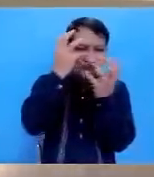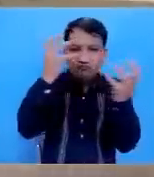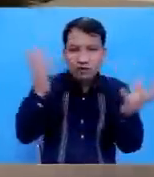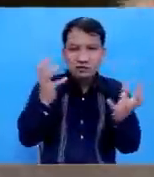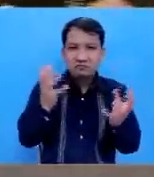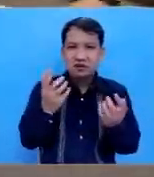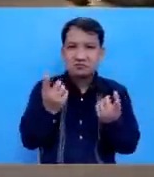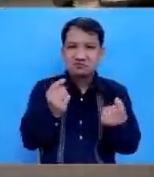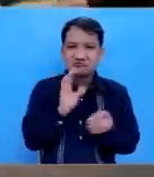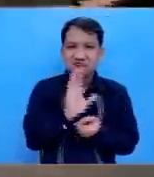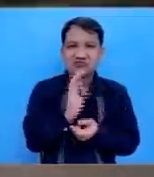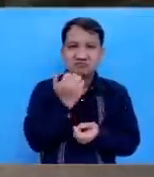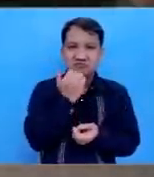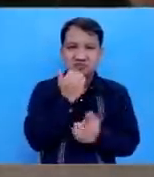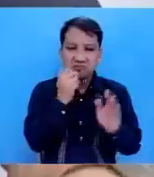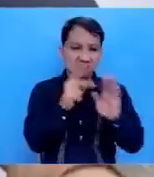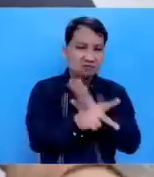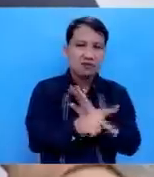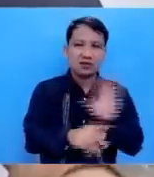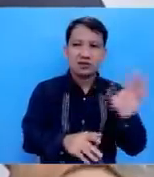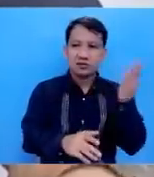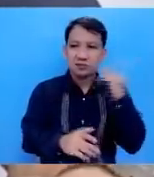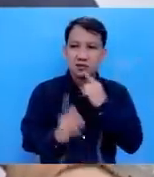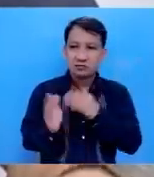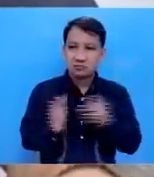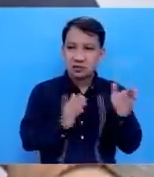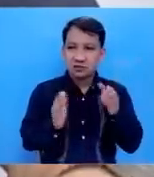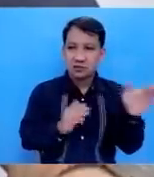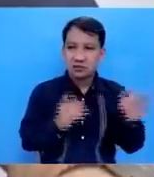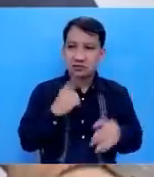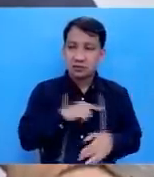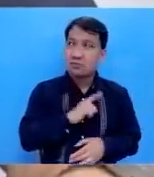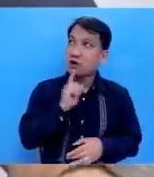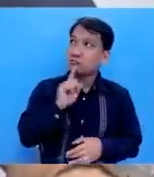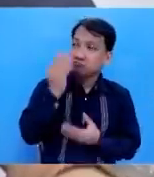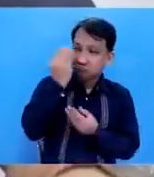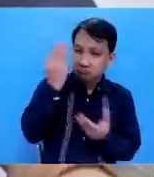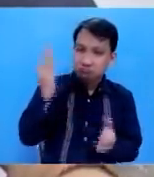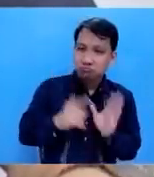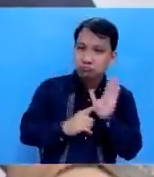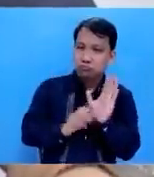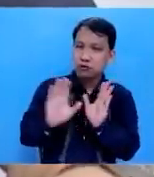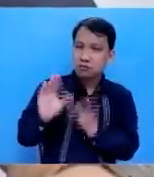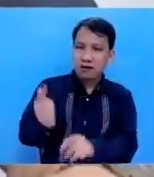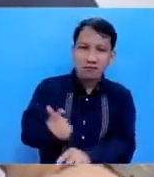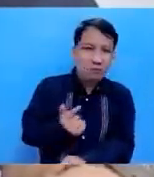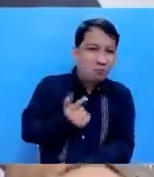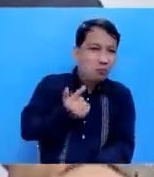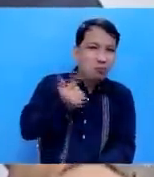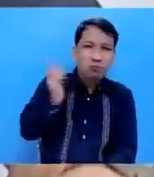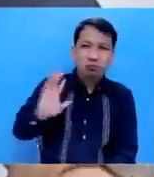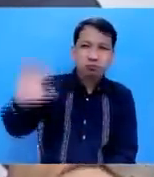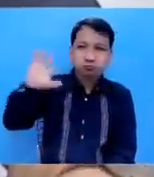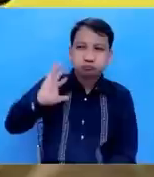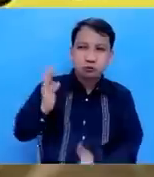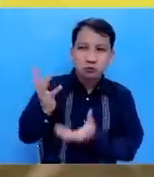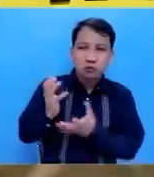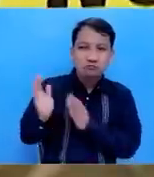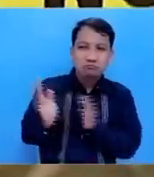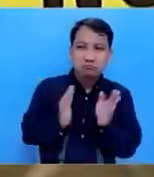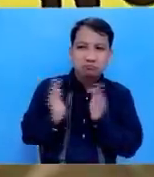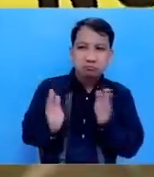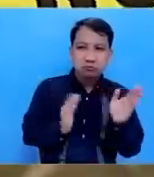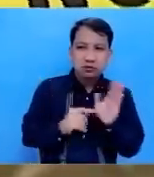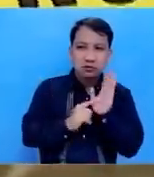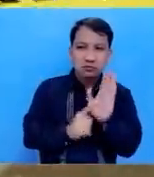krimen. Matagal na siyang nagpaplano dito at according to him, matagal na niyang gustong pagplanuhan